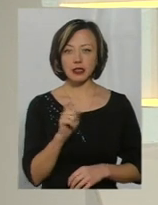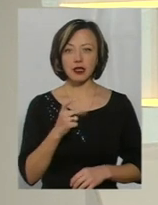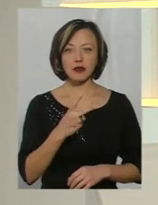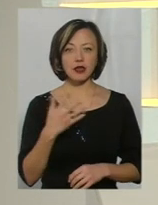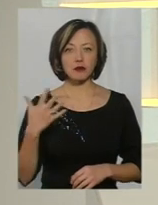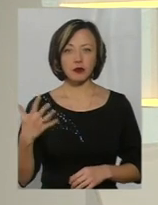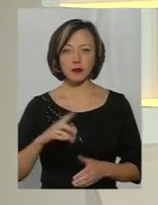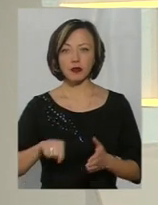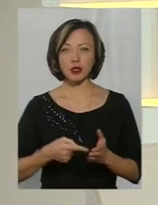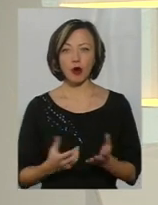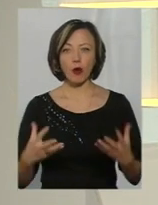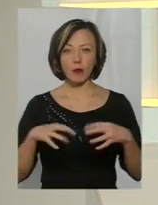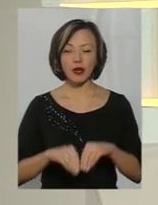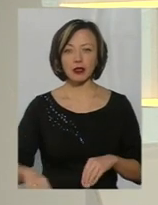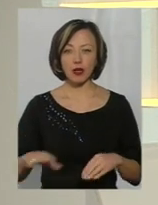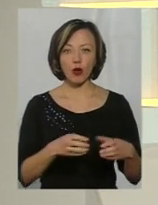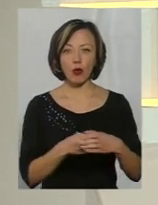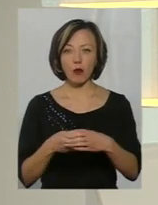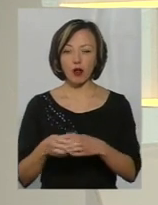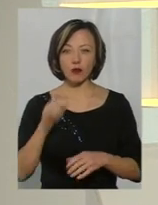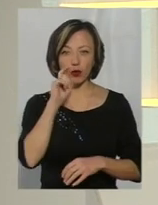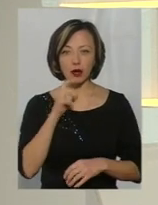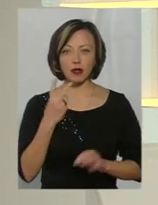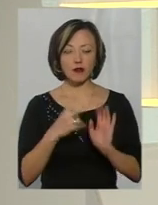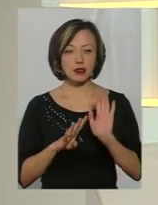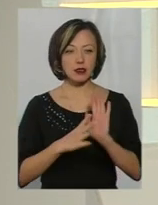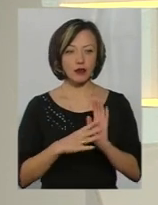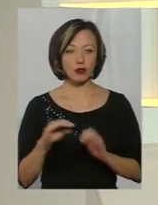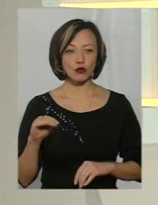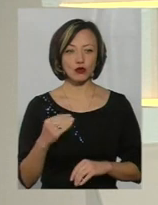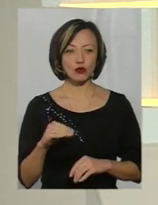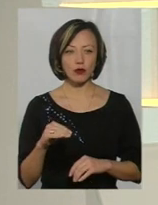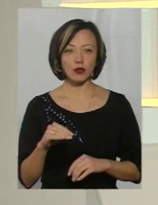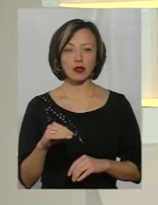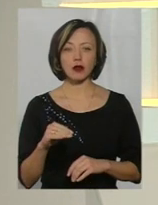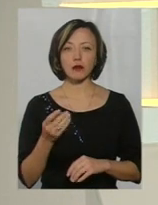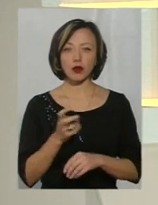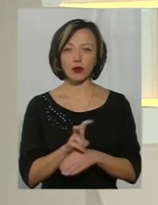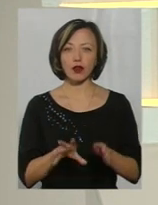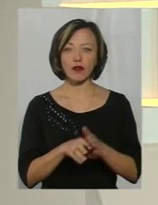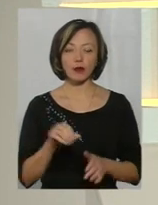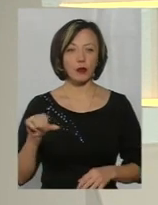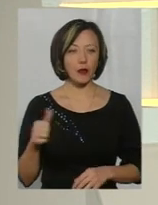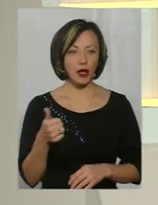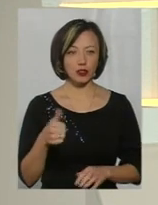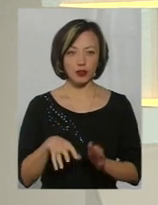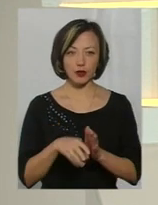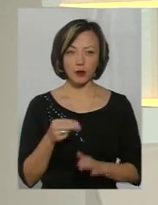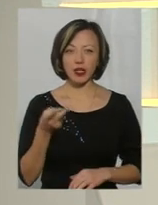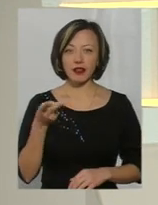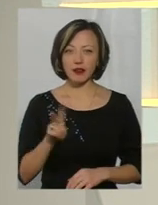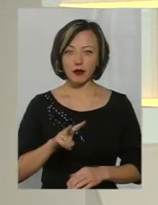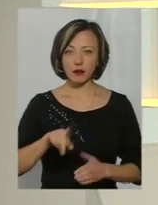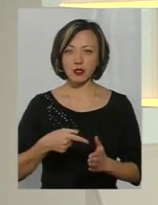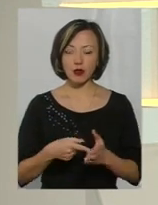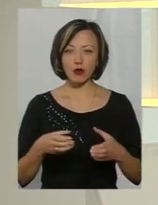міських об'єднаних тергромад в Україні, котрі 29 жовтня йдуть на вибори, на свої перші вибори, дві міські